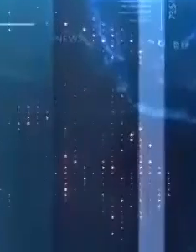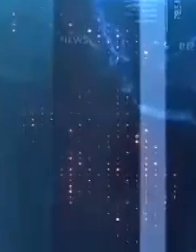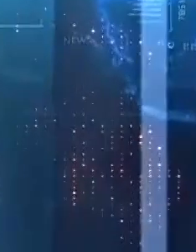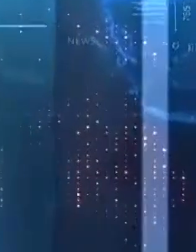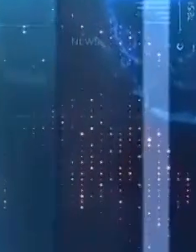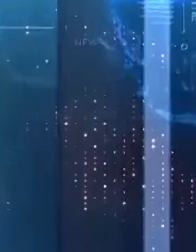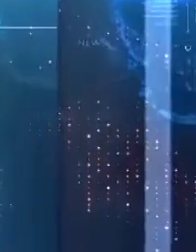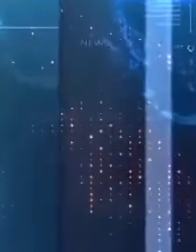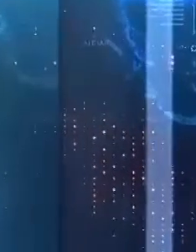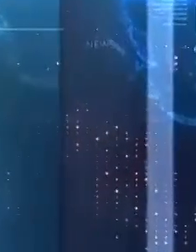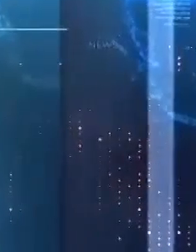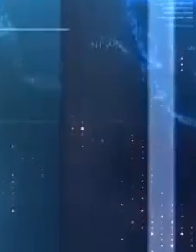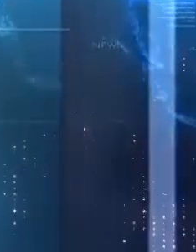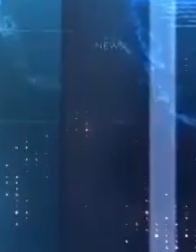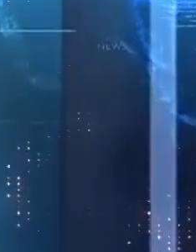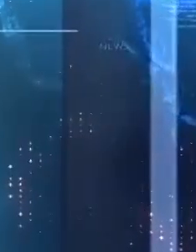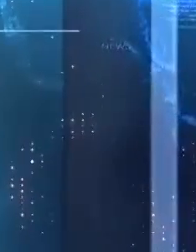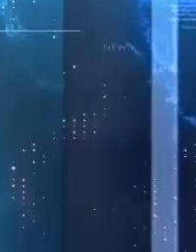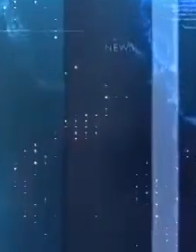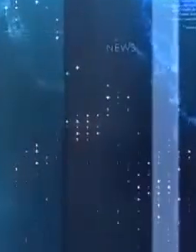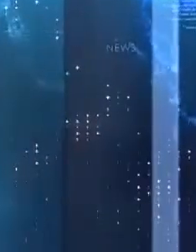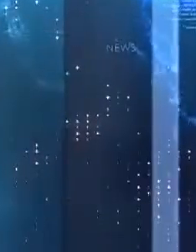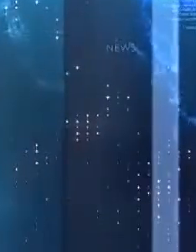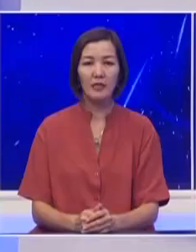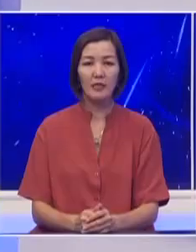арнасы, Алматы облысынан.